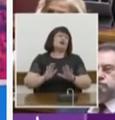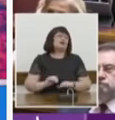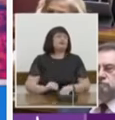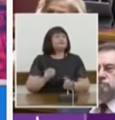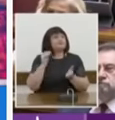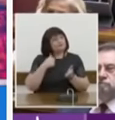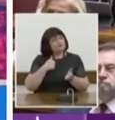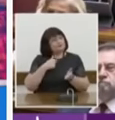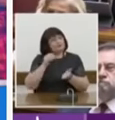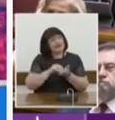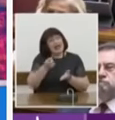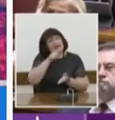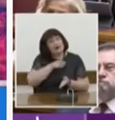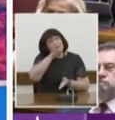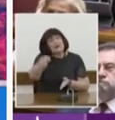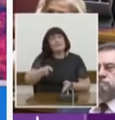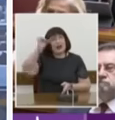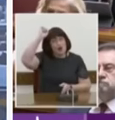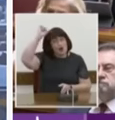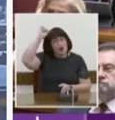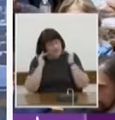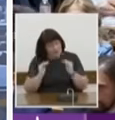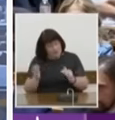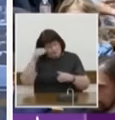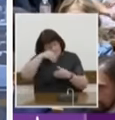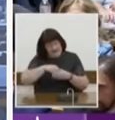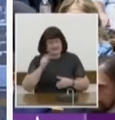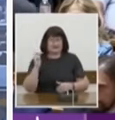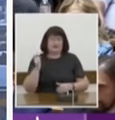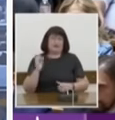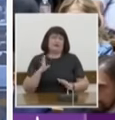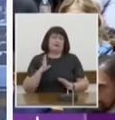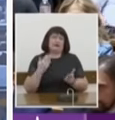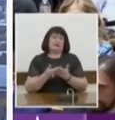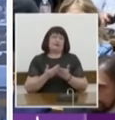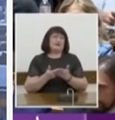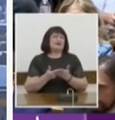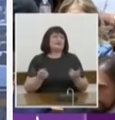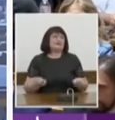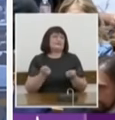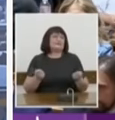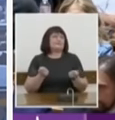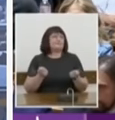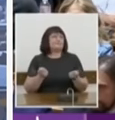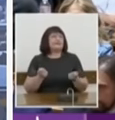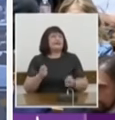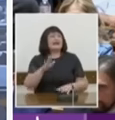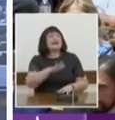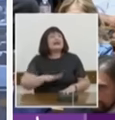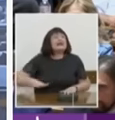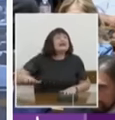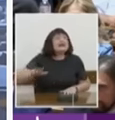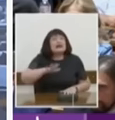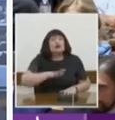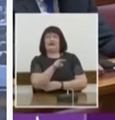θα το πιστέψει ούτε τι να σας πω ούτε γιατί δεν έφερε μια ανανέωση έναν αέρα ένας νέος αρχηγός εδώ προπονητή αλλάζει στην ομάδα και την πρ τον πρώτο αγώνα